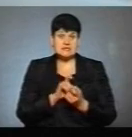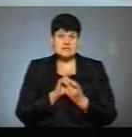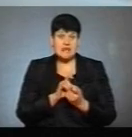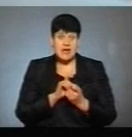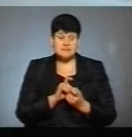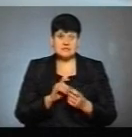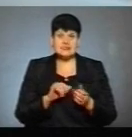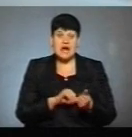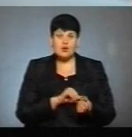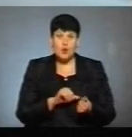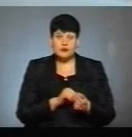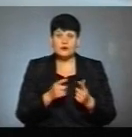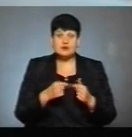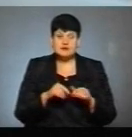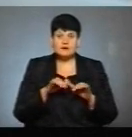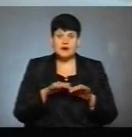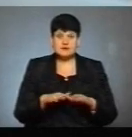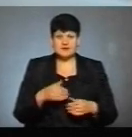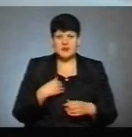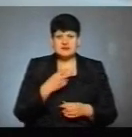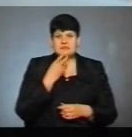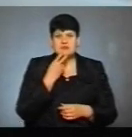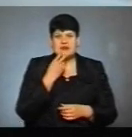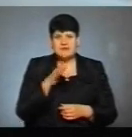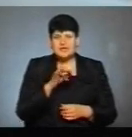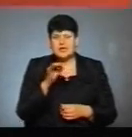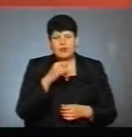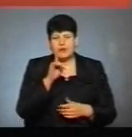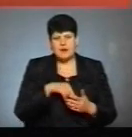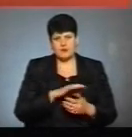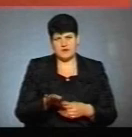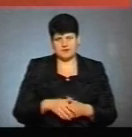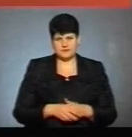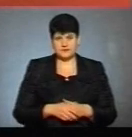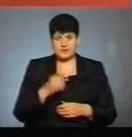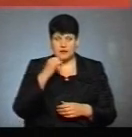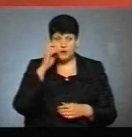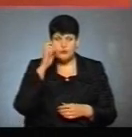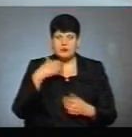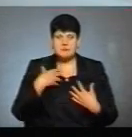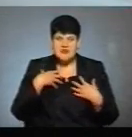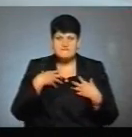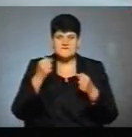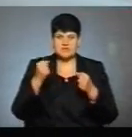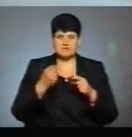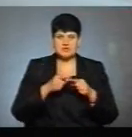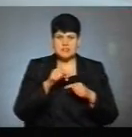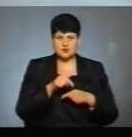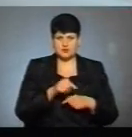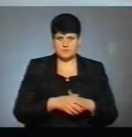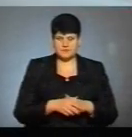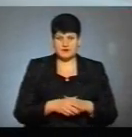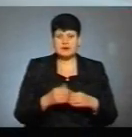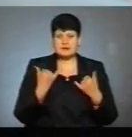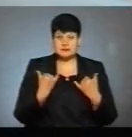а крім того, ще й організатором акції проти цього, я б, напевно, сміявся і ніколи не повірив би. Дякую Богу, який мене витягнув з цієї зарази. І